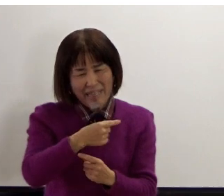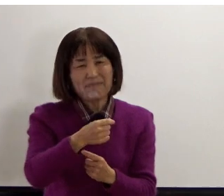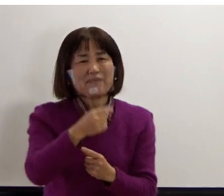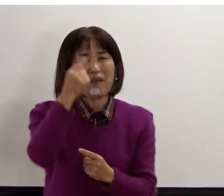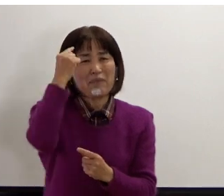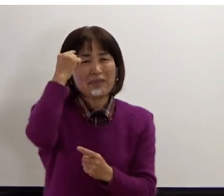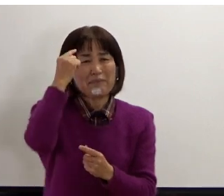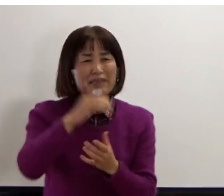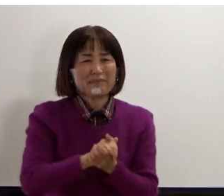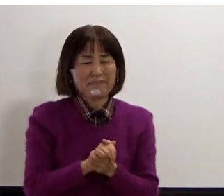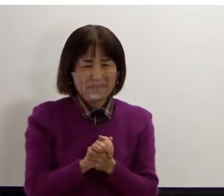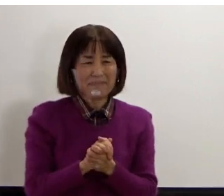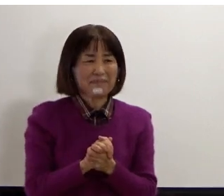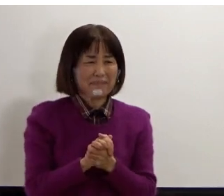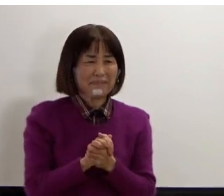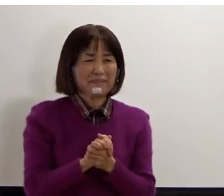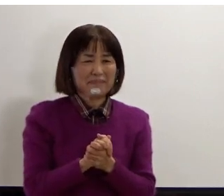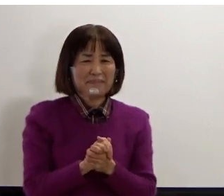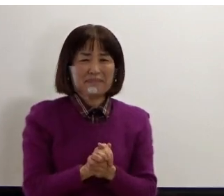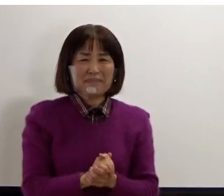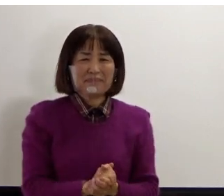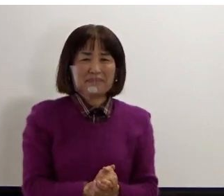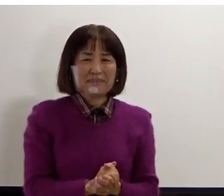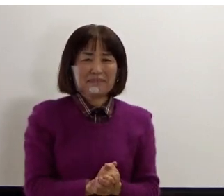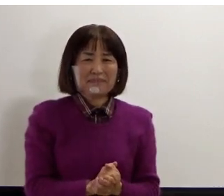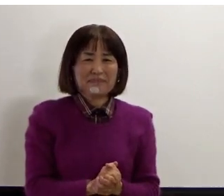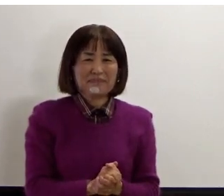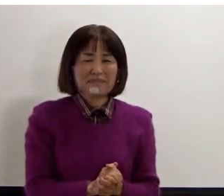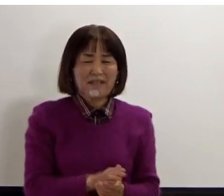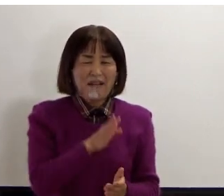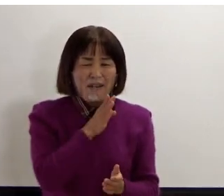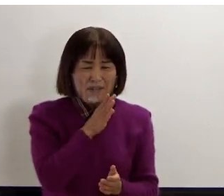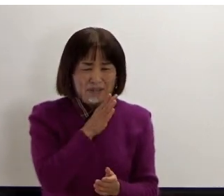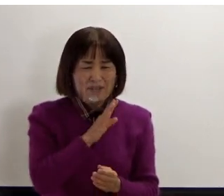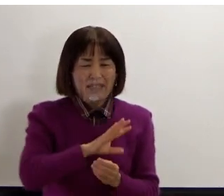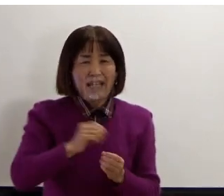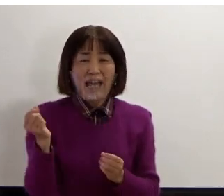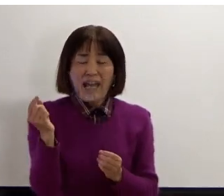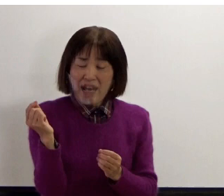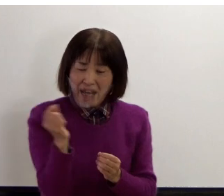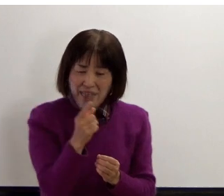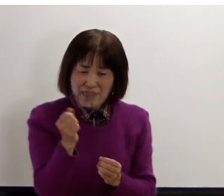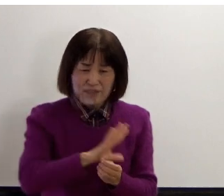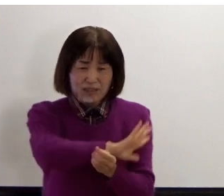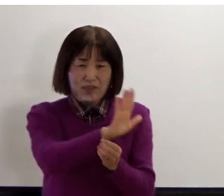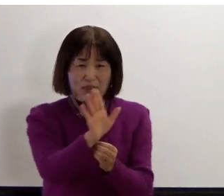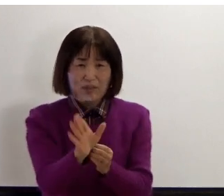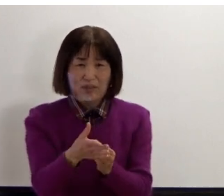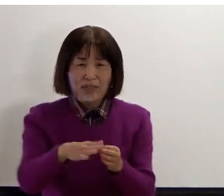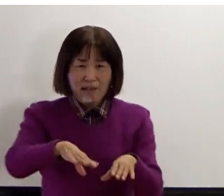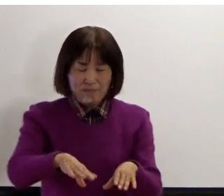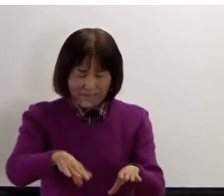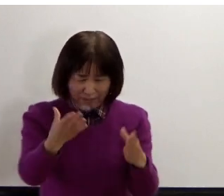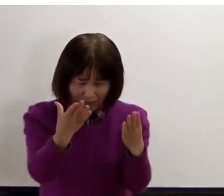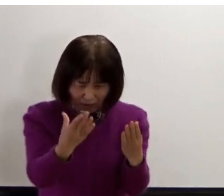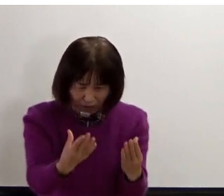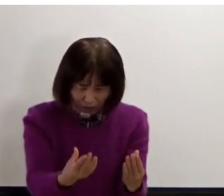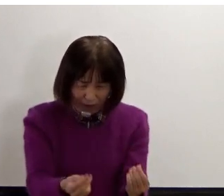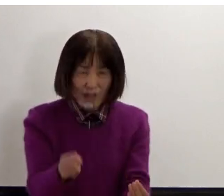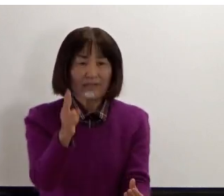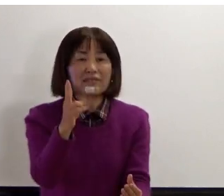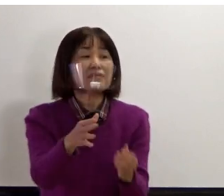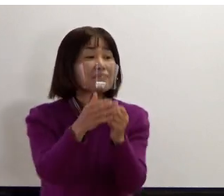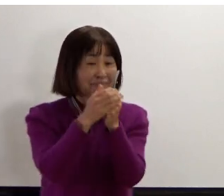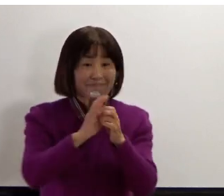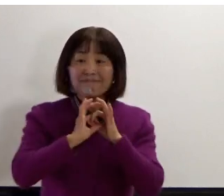ことよりもね、本当に早くこの状況が収束するようにということを祈り続けていきたいと思います